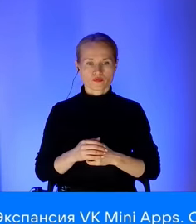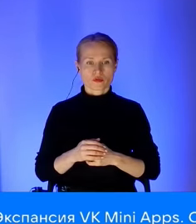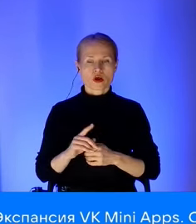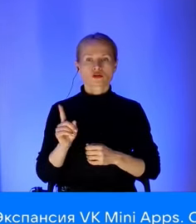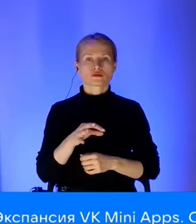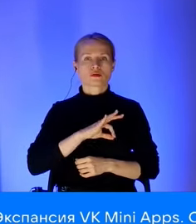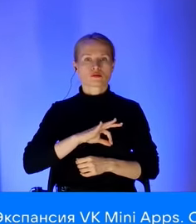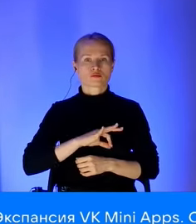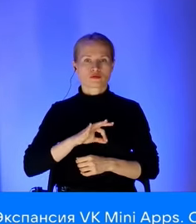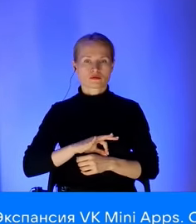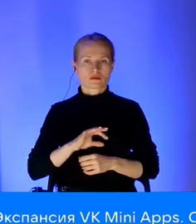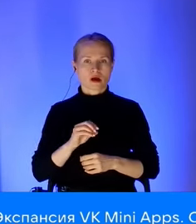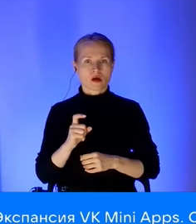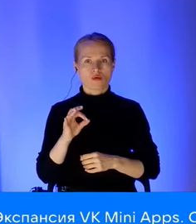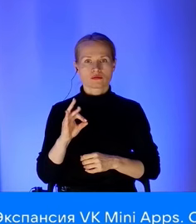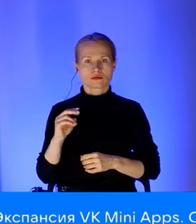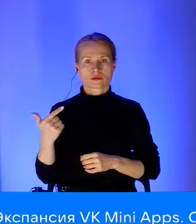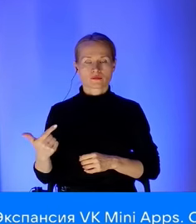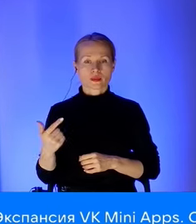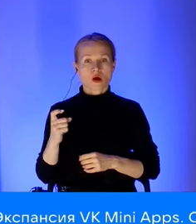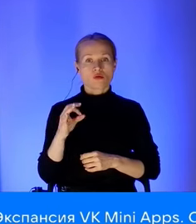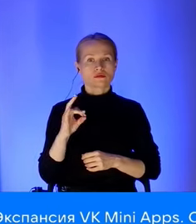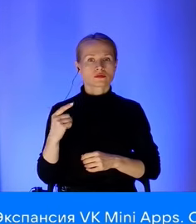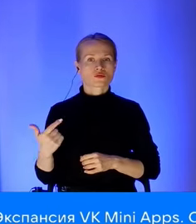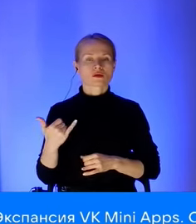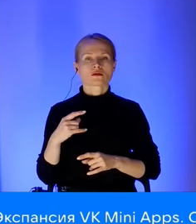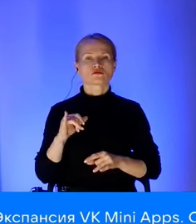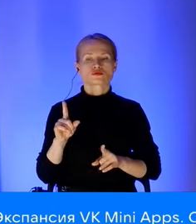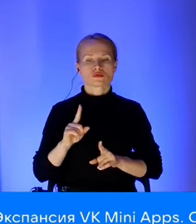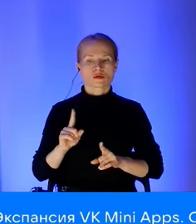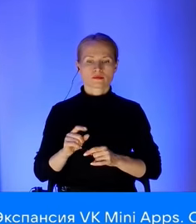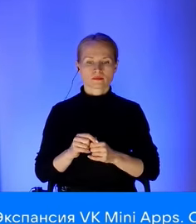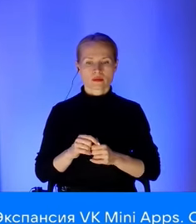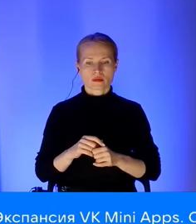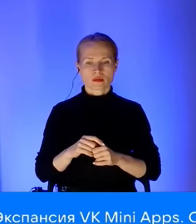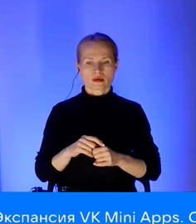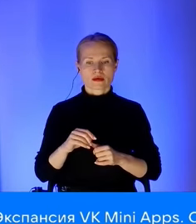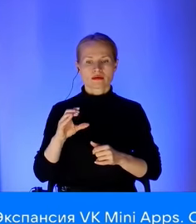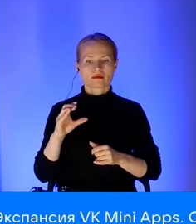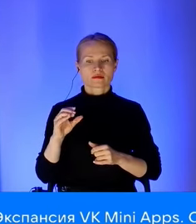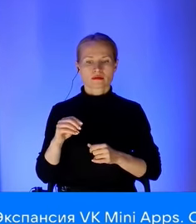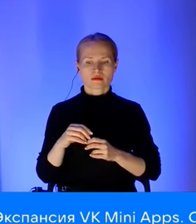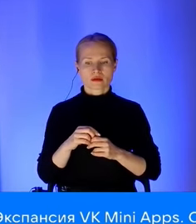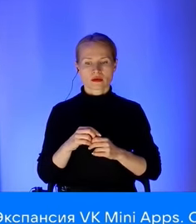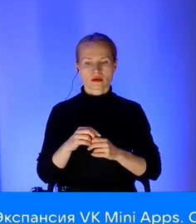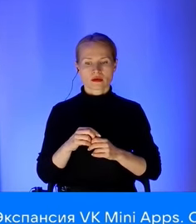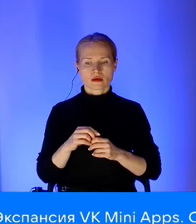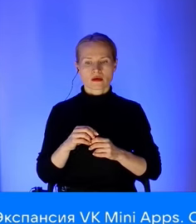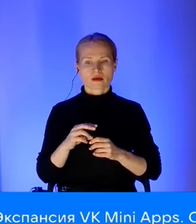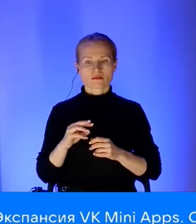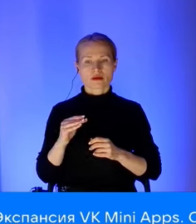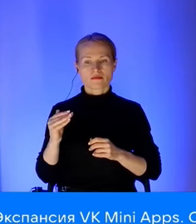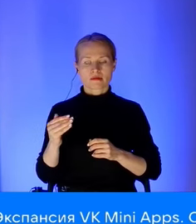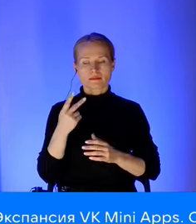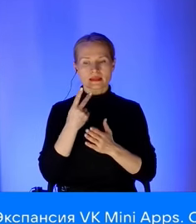Что мы используем в качестве хостинга? В качестве хостинга мы используем CEF. Давайте посмотрим на взаимодействие.